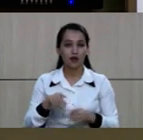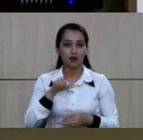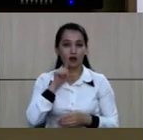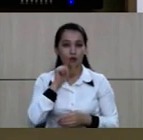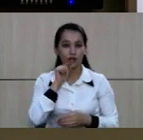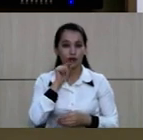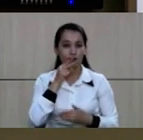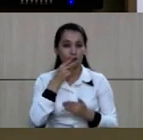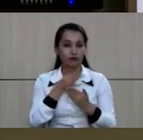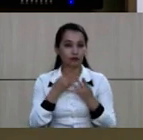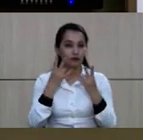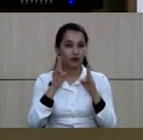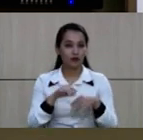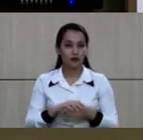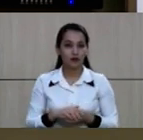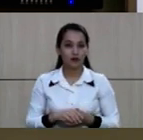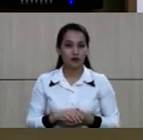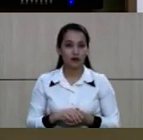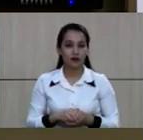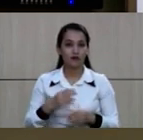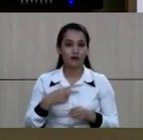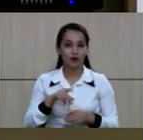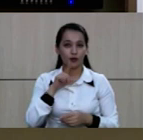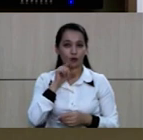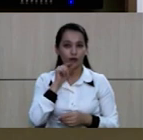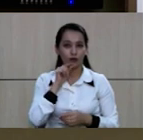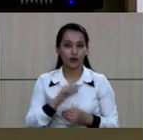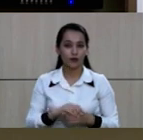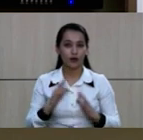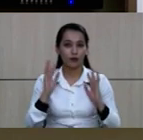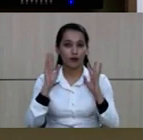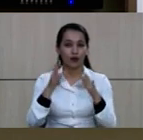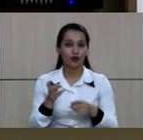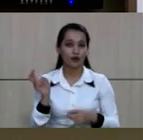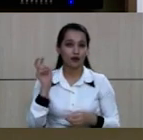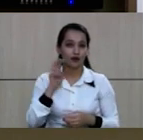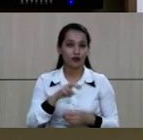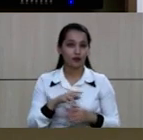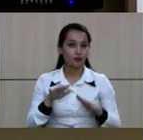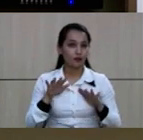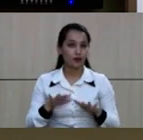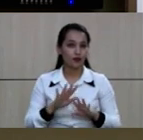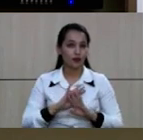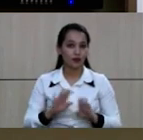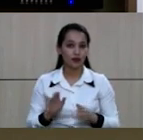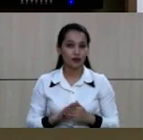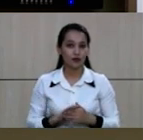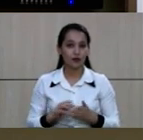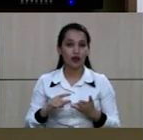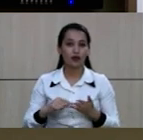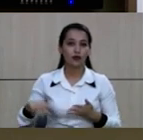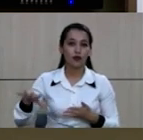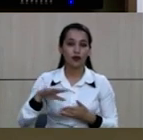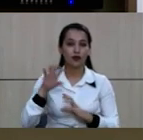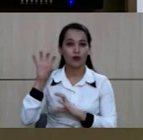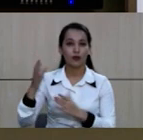ko'rib o'rganganmiz. Lekin zo'q, qarg'a, quzg'un kabi qushlar borki, ularning o'rni chuli biyobon va tog'i